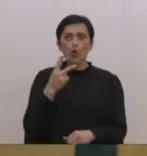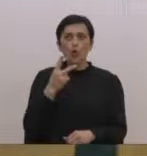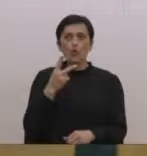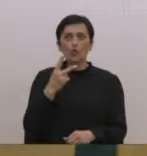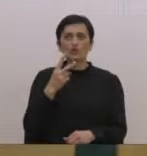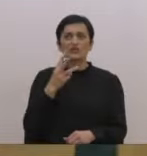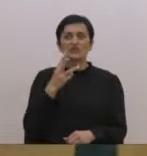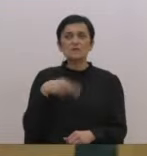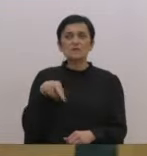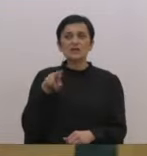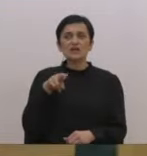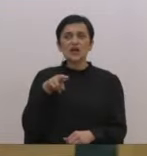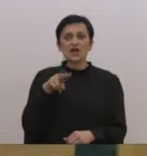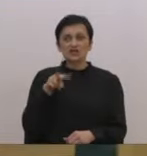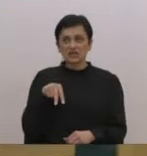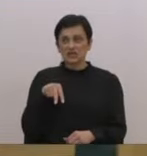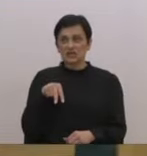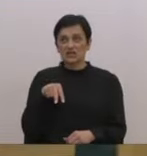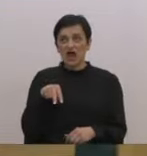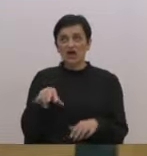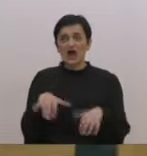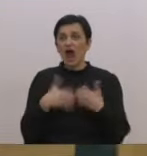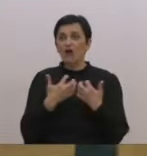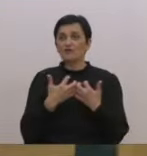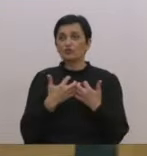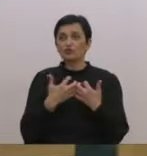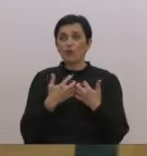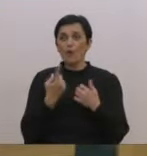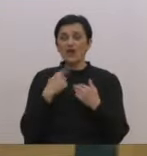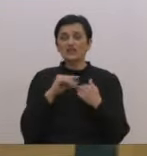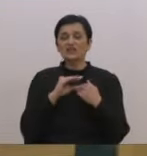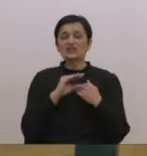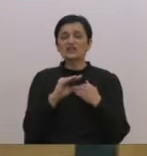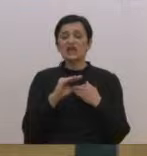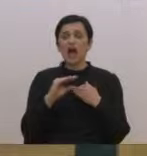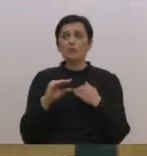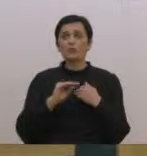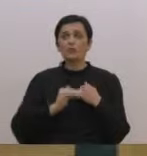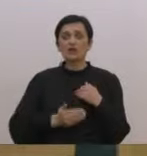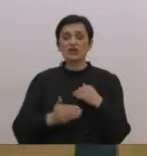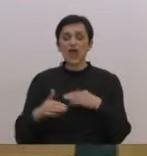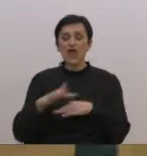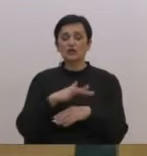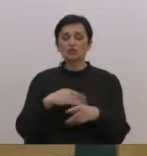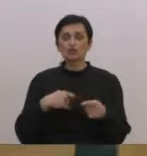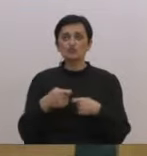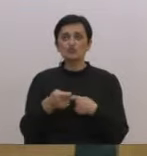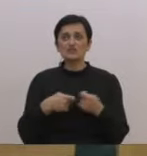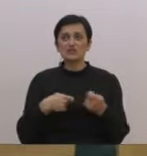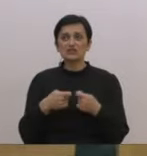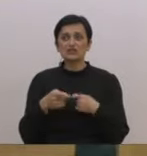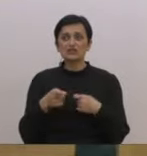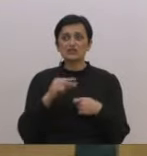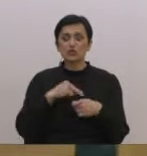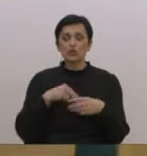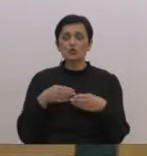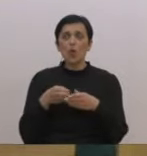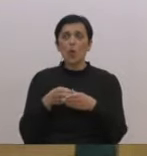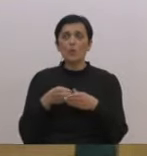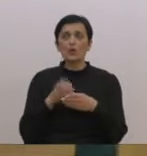2.2 მილიარდი ლარი ავტომატურად აქვს დაბრუნებული კერძო სექტორისთვის, ბიზნესისთვის და იმ კომპანიებისთვის,